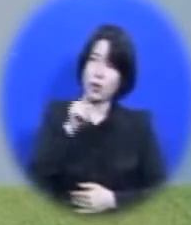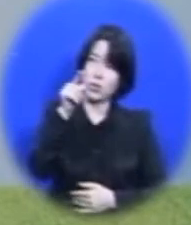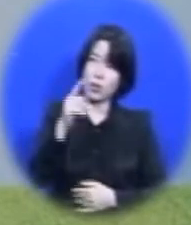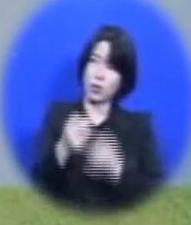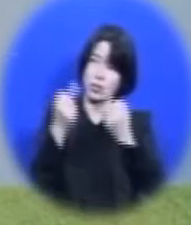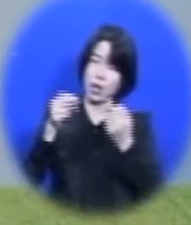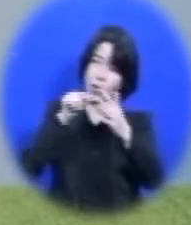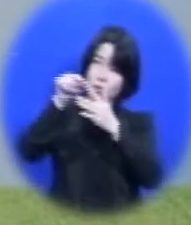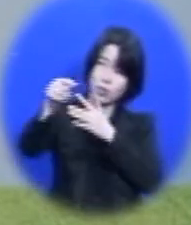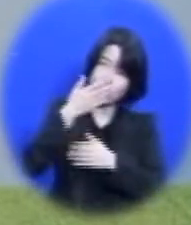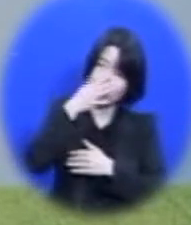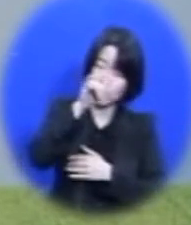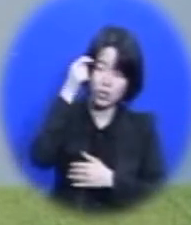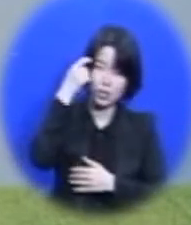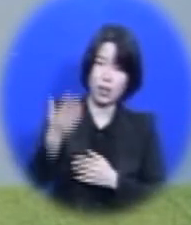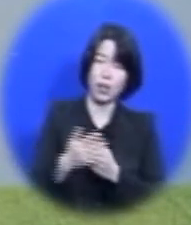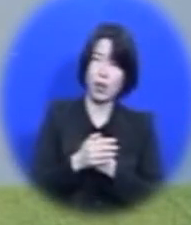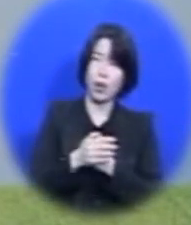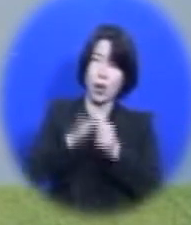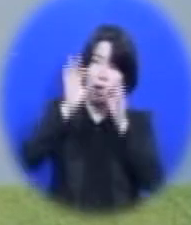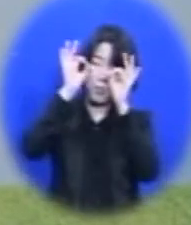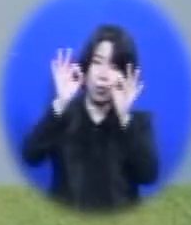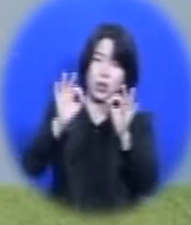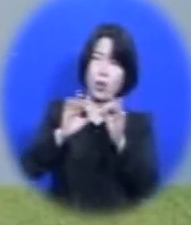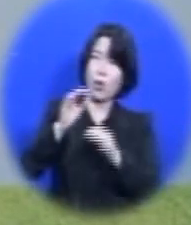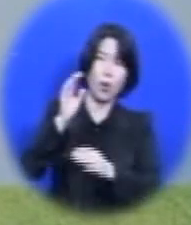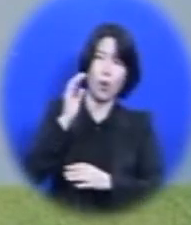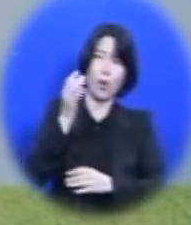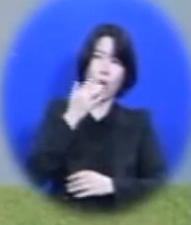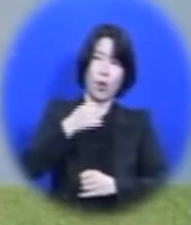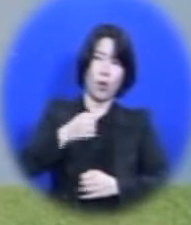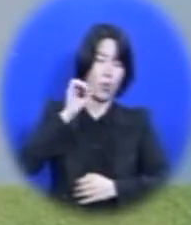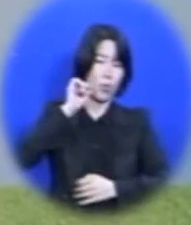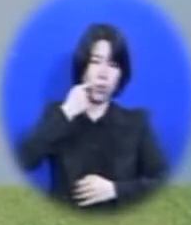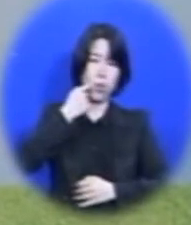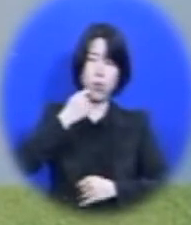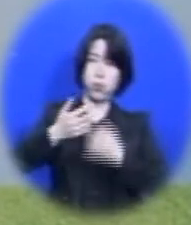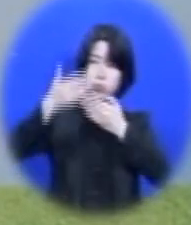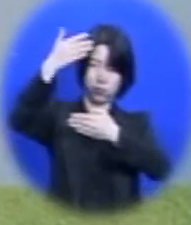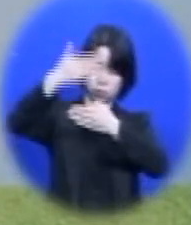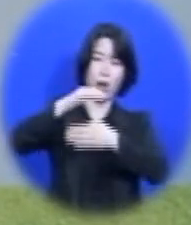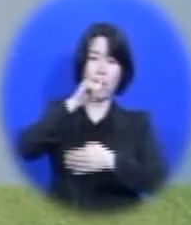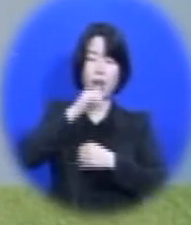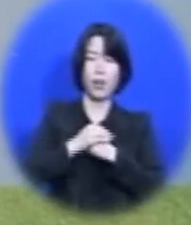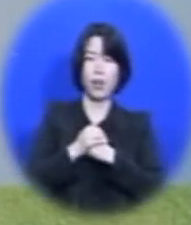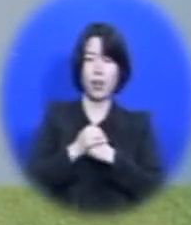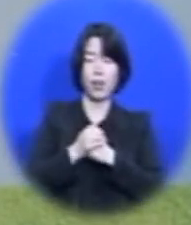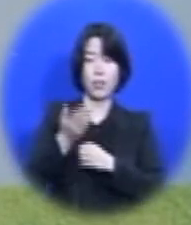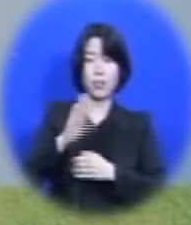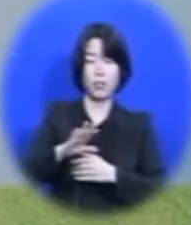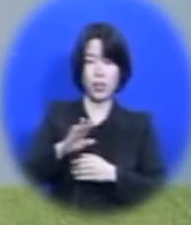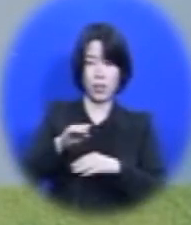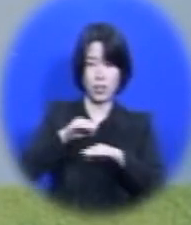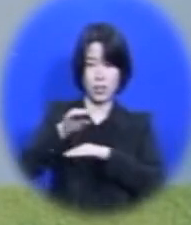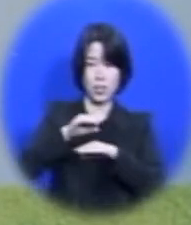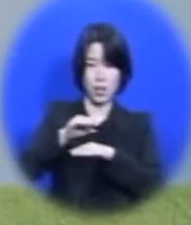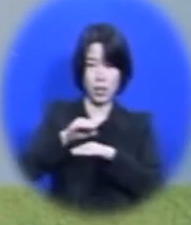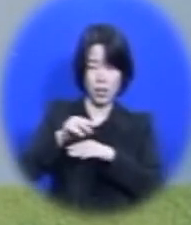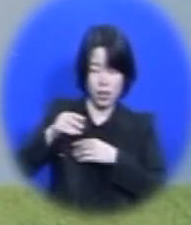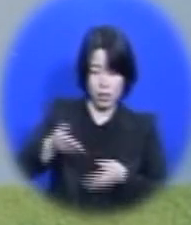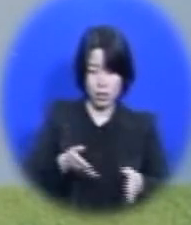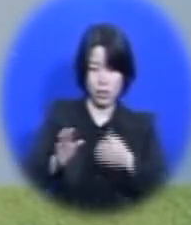수 있을까? 이렇게 보기에는 막막해 보이는 겁니다. 그런데 차 타고 길을 따라서 쭉